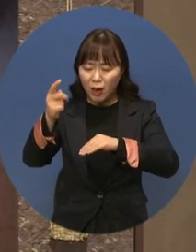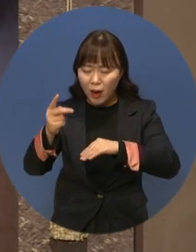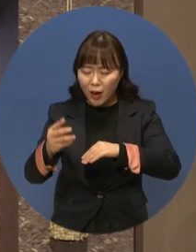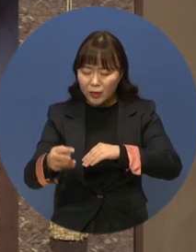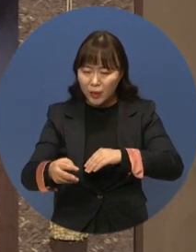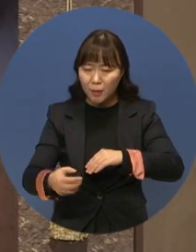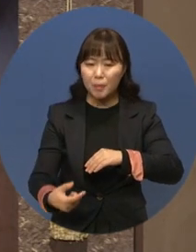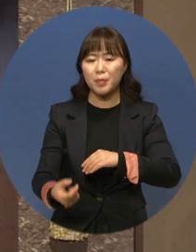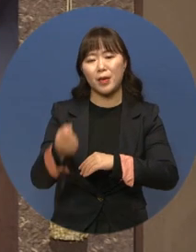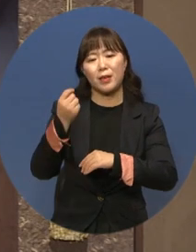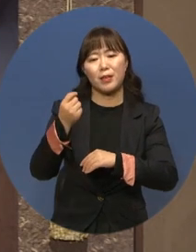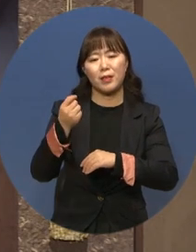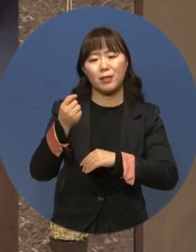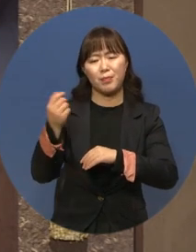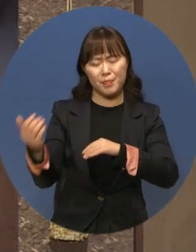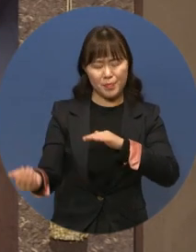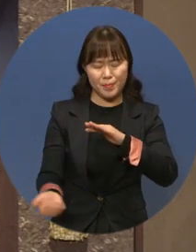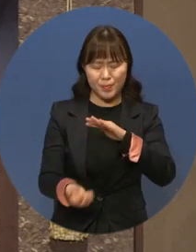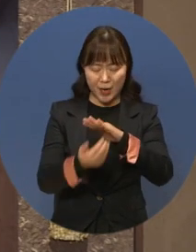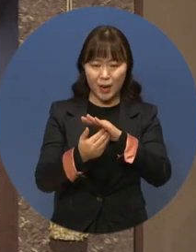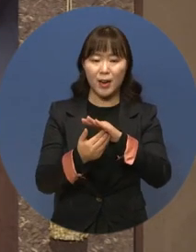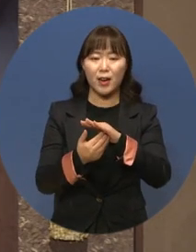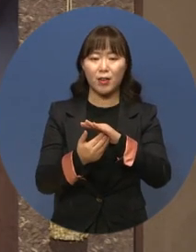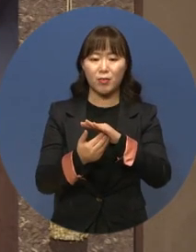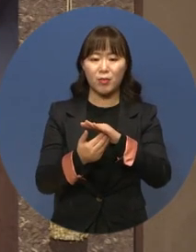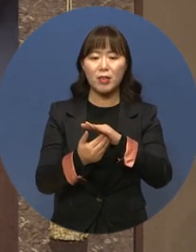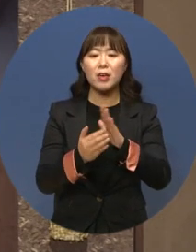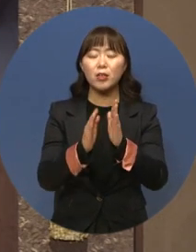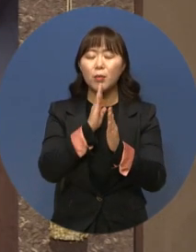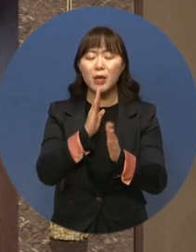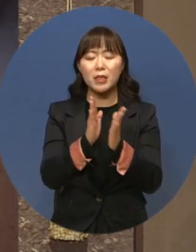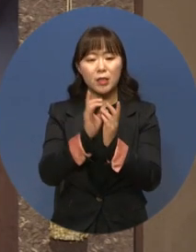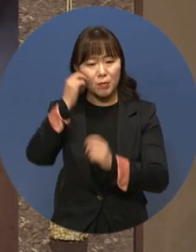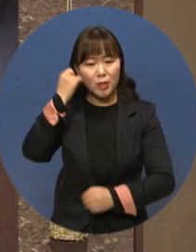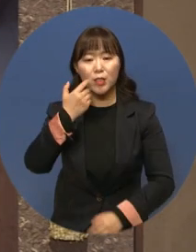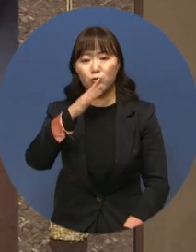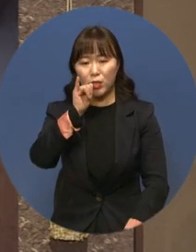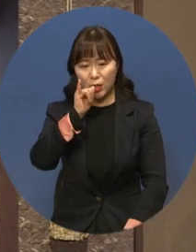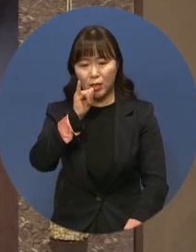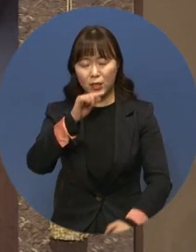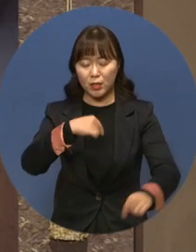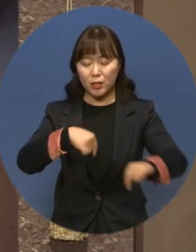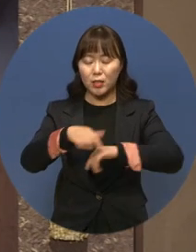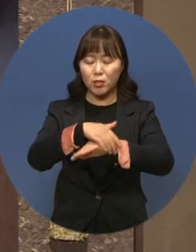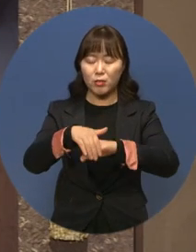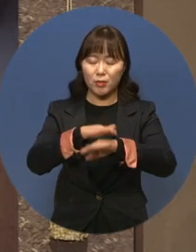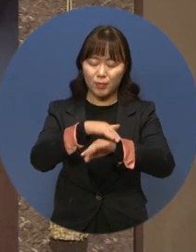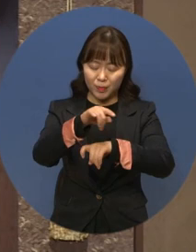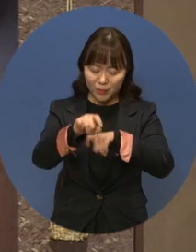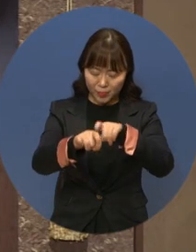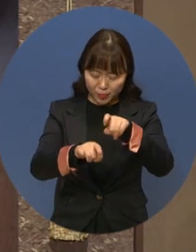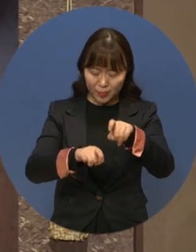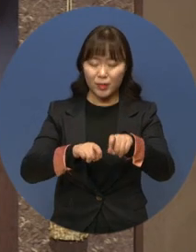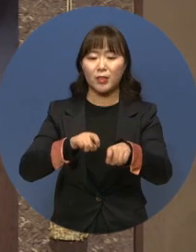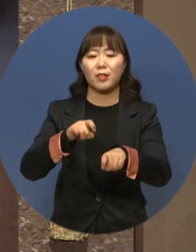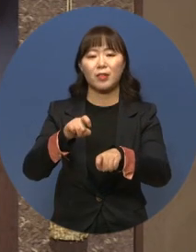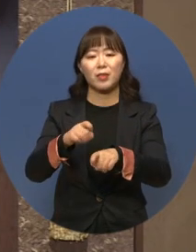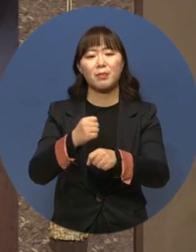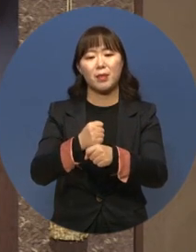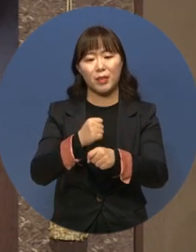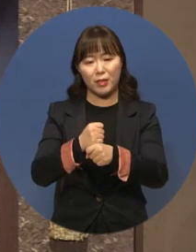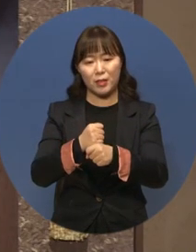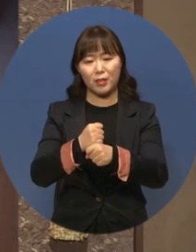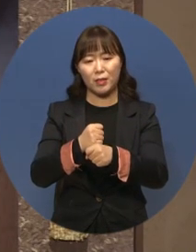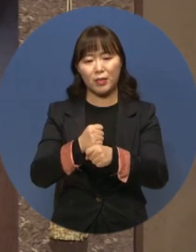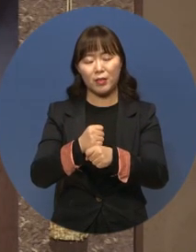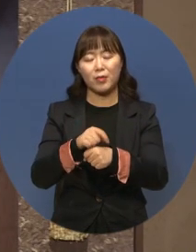있게 예. 이루어져 나가고 피부로 와 닿는 그런 정책의 실현을 만들어 나가야